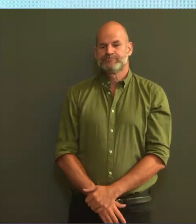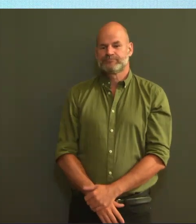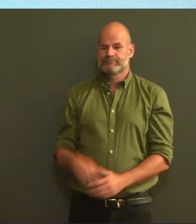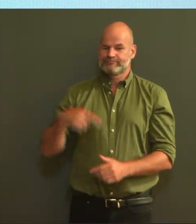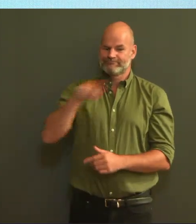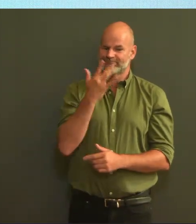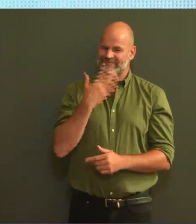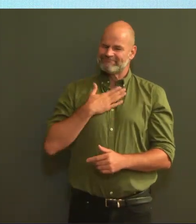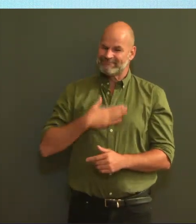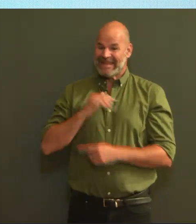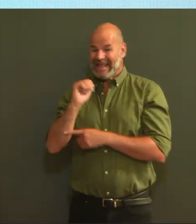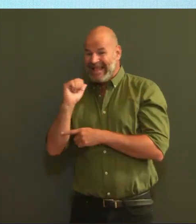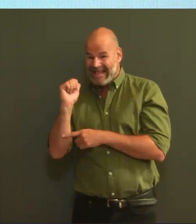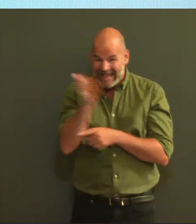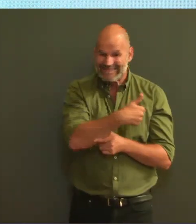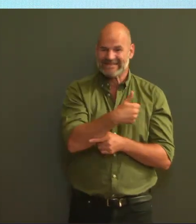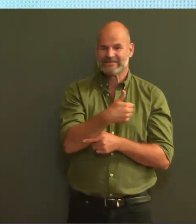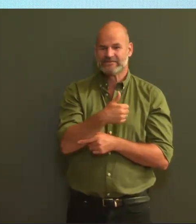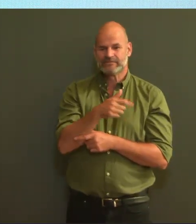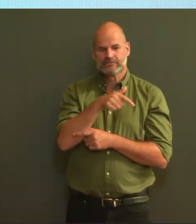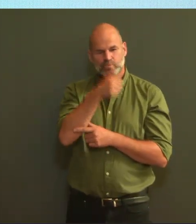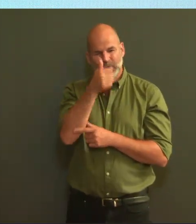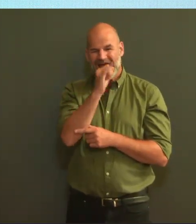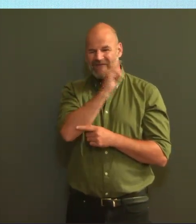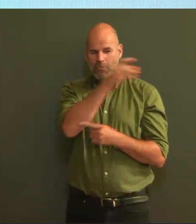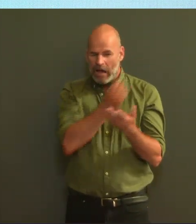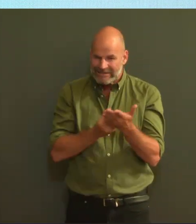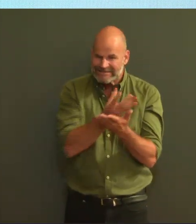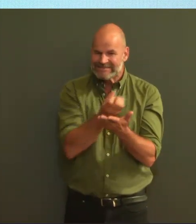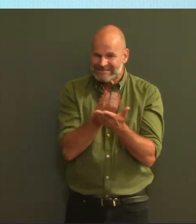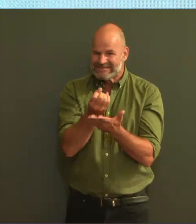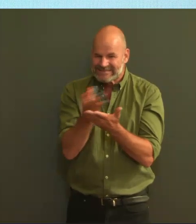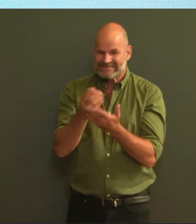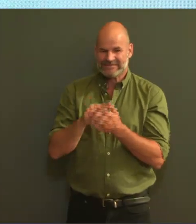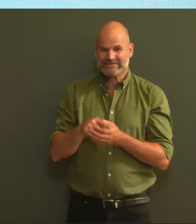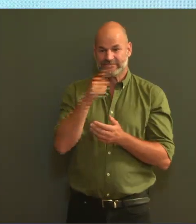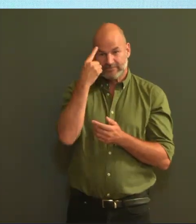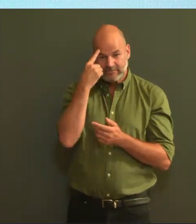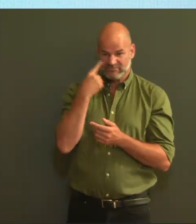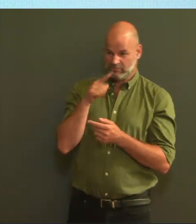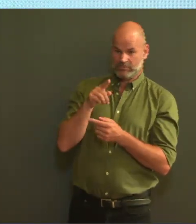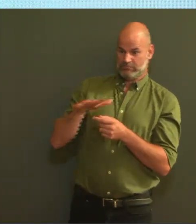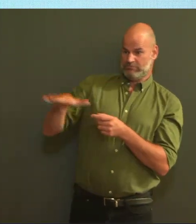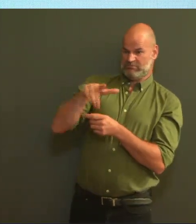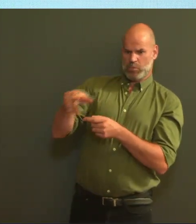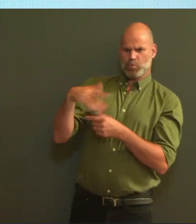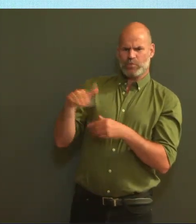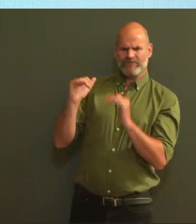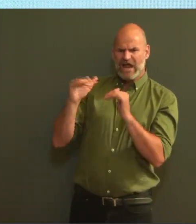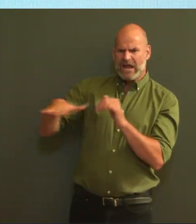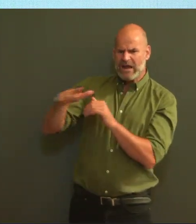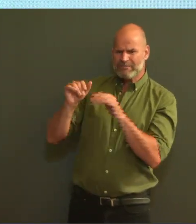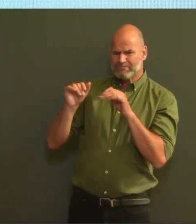van de bevolking, zeker in gebieden waar we zien dat er veel besmettingen optreden. En zo zijn er nog een hele reeks van